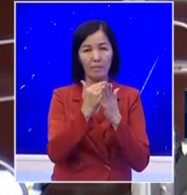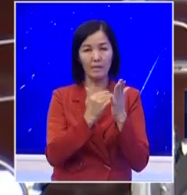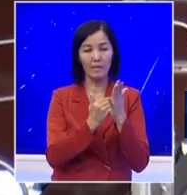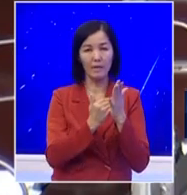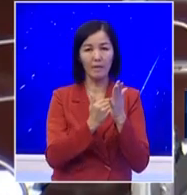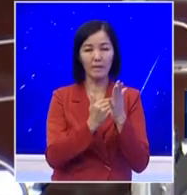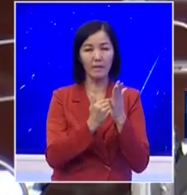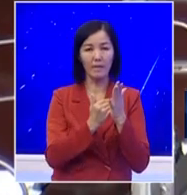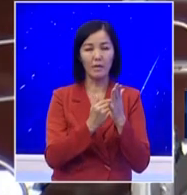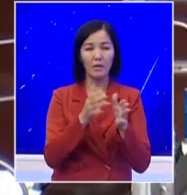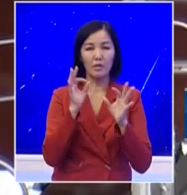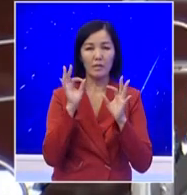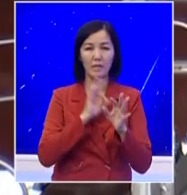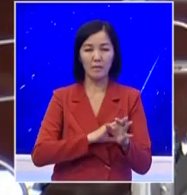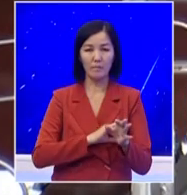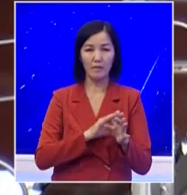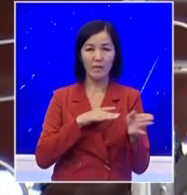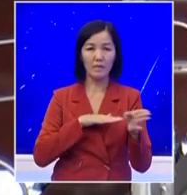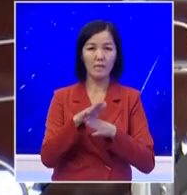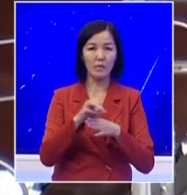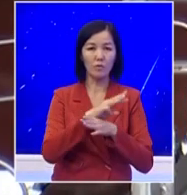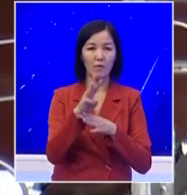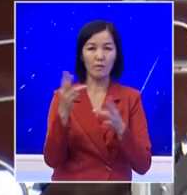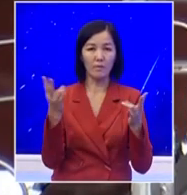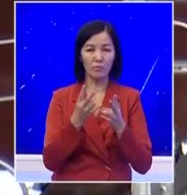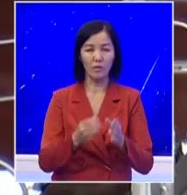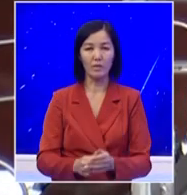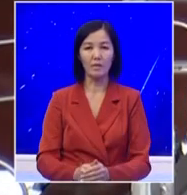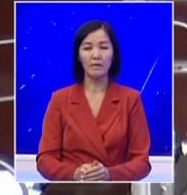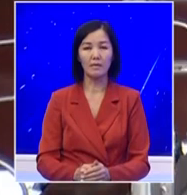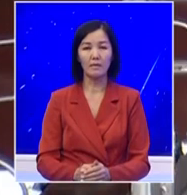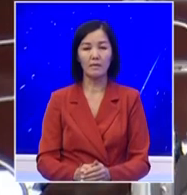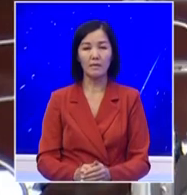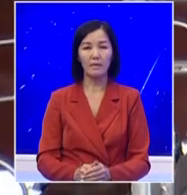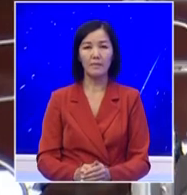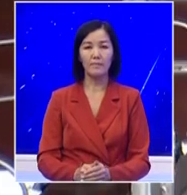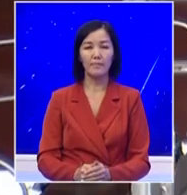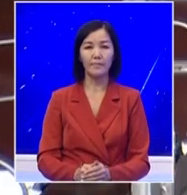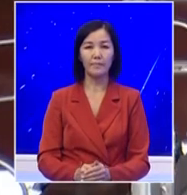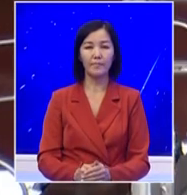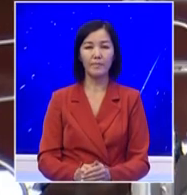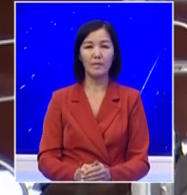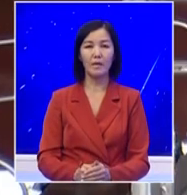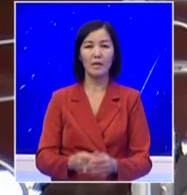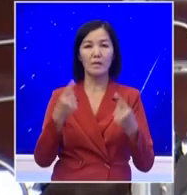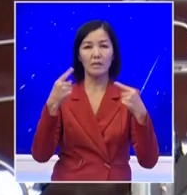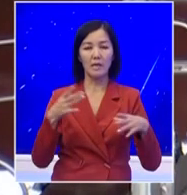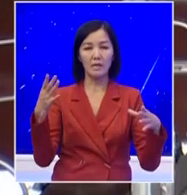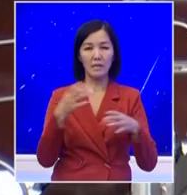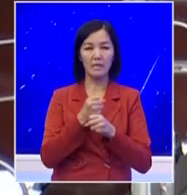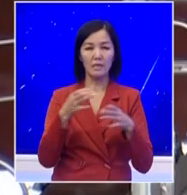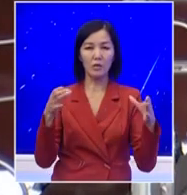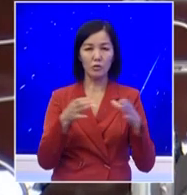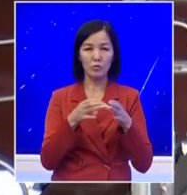бағдарламалардың шеңберінде тиімді іске асырылуын қамтамасыз ету қажет. Өңірлік дағдарысқа қарсы штабтарын